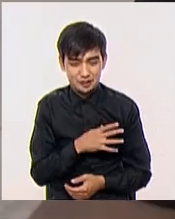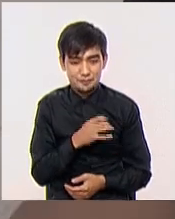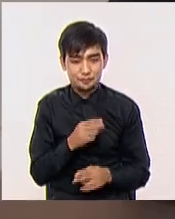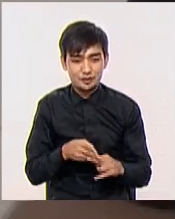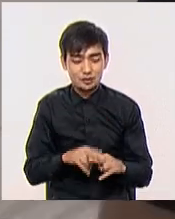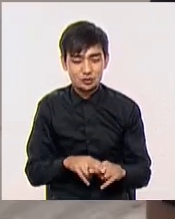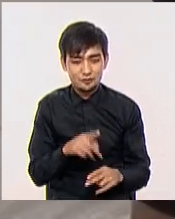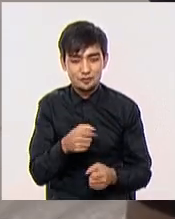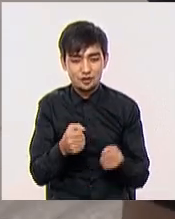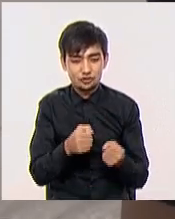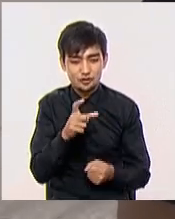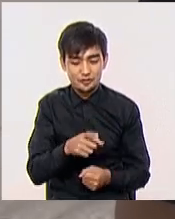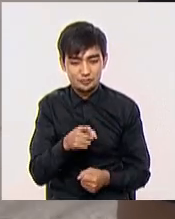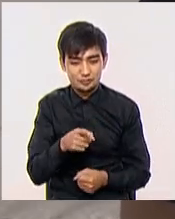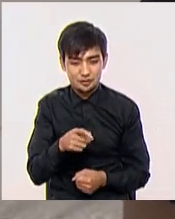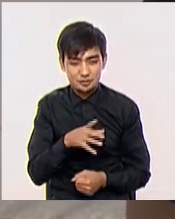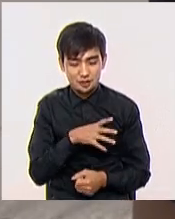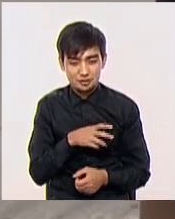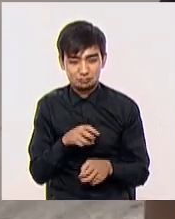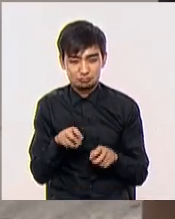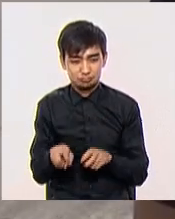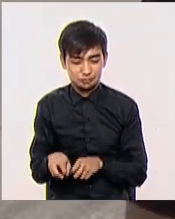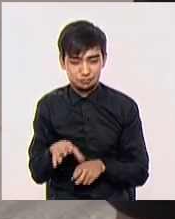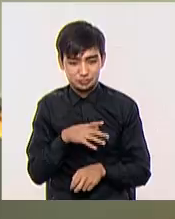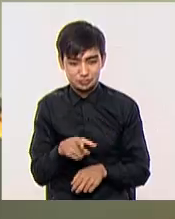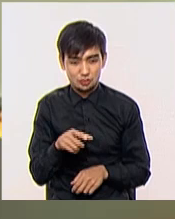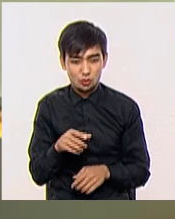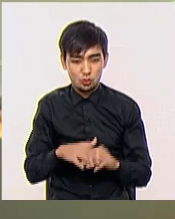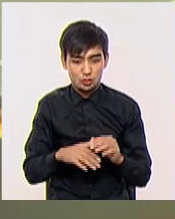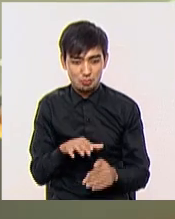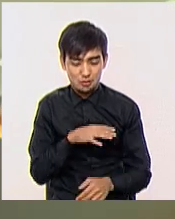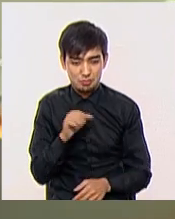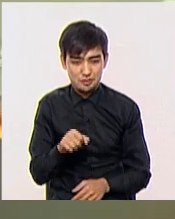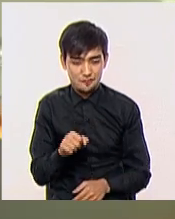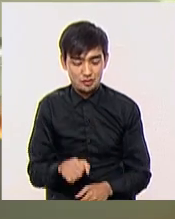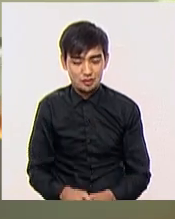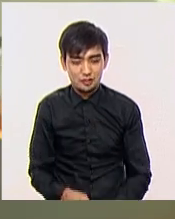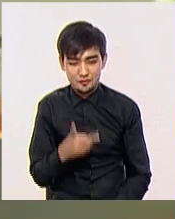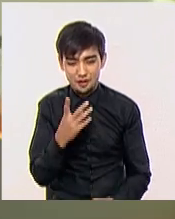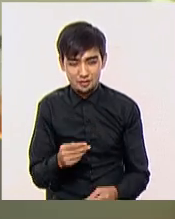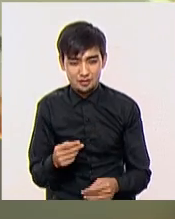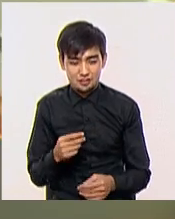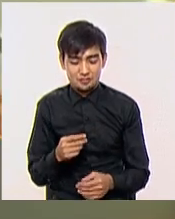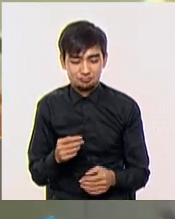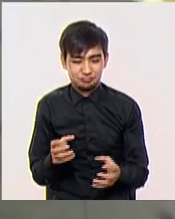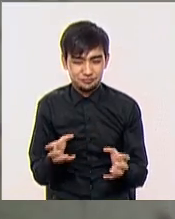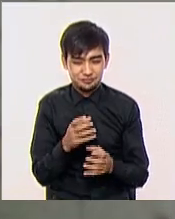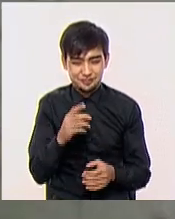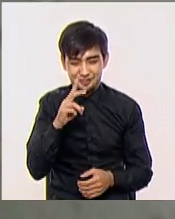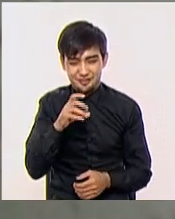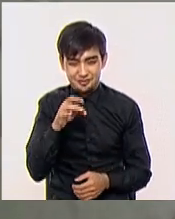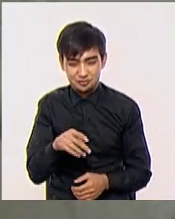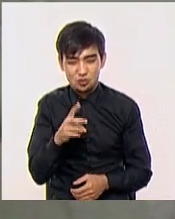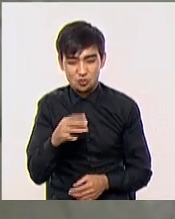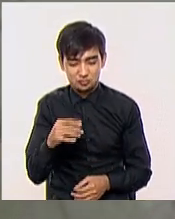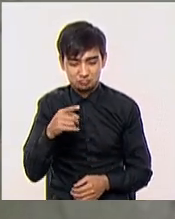Который оказался водителем, он был пассажиром, у него в руках было пиво. 2 суток врачи боролись за жизнь Кайрата Ташенова, но он умер